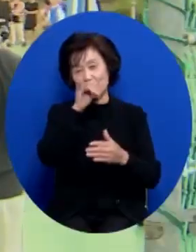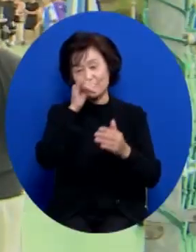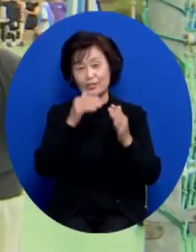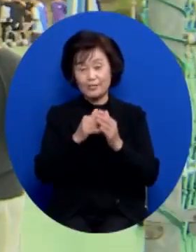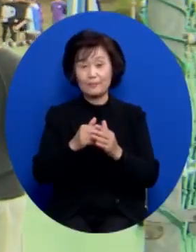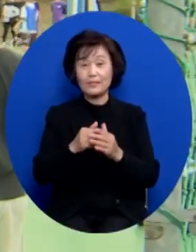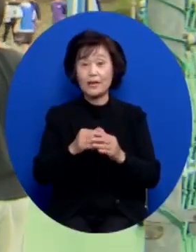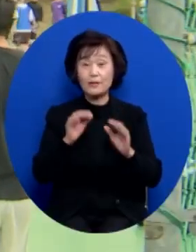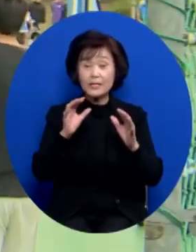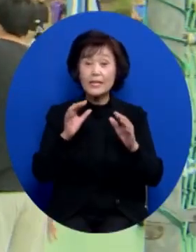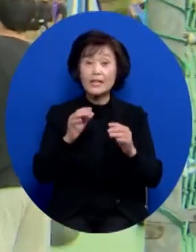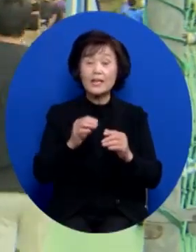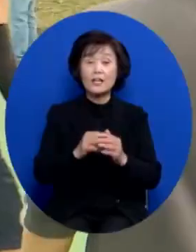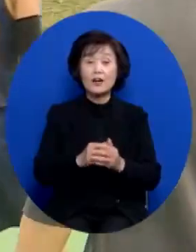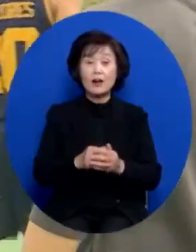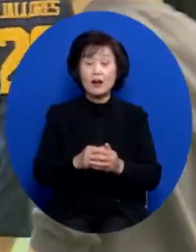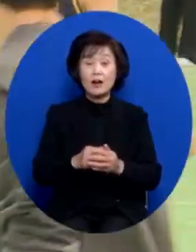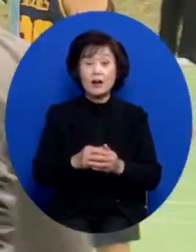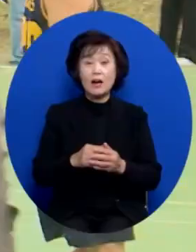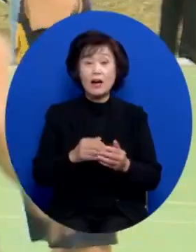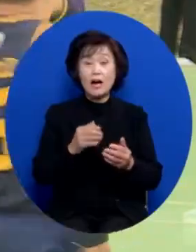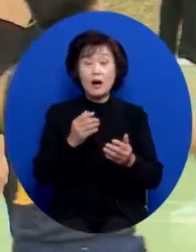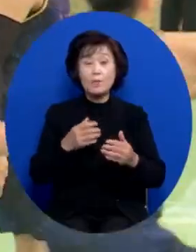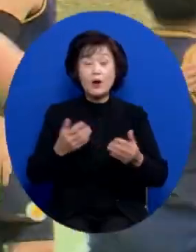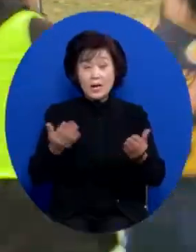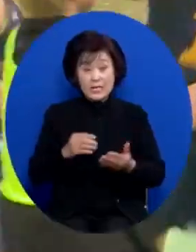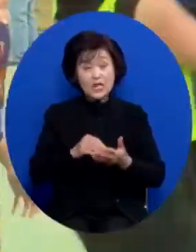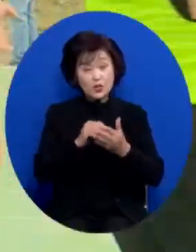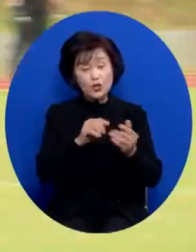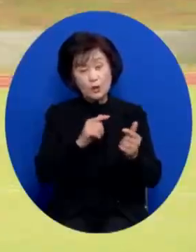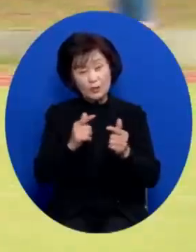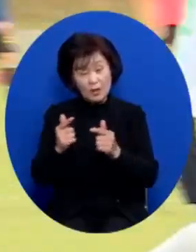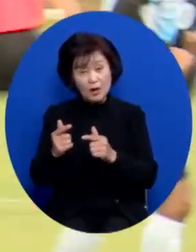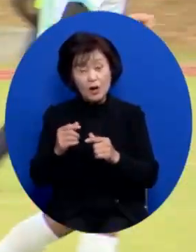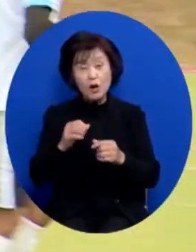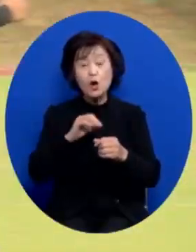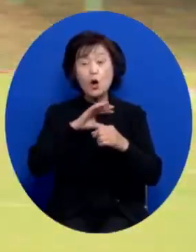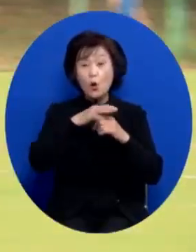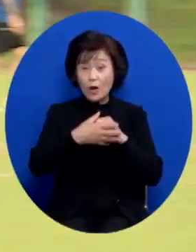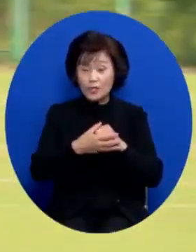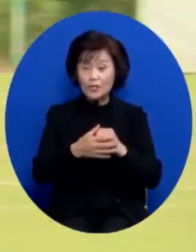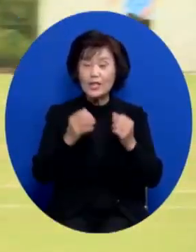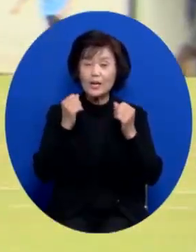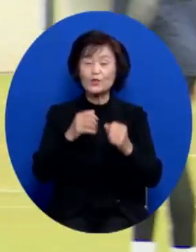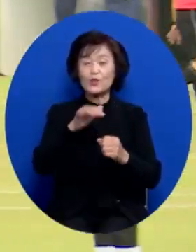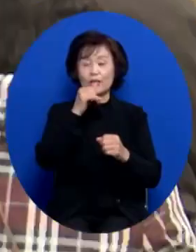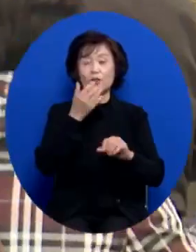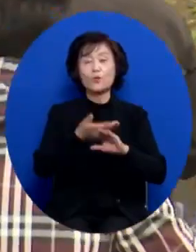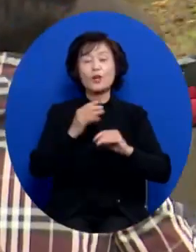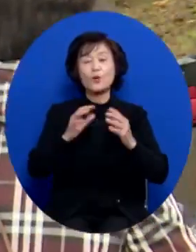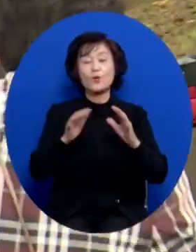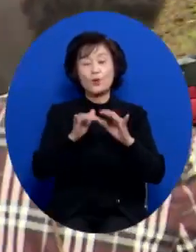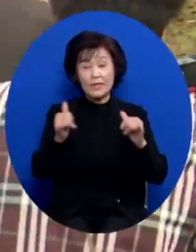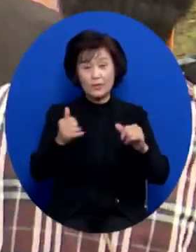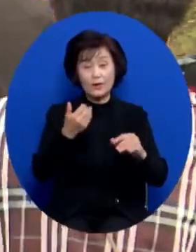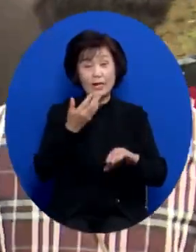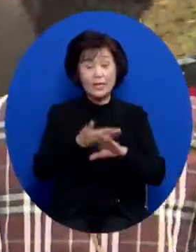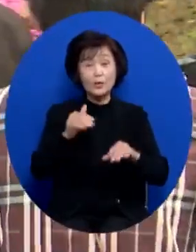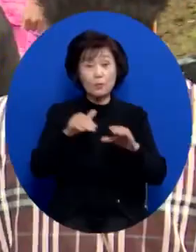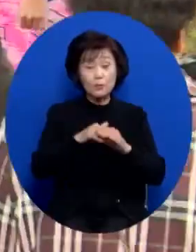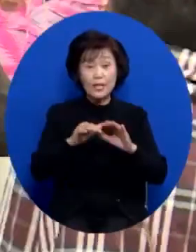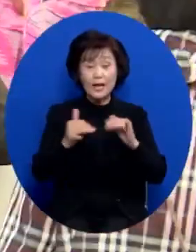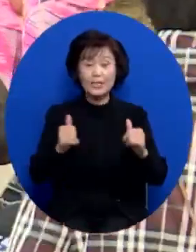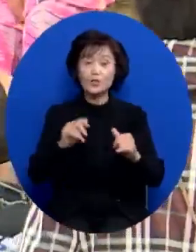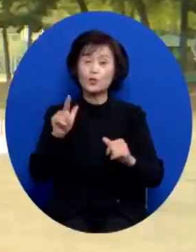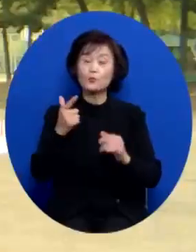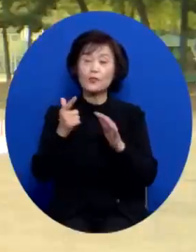운동회에는 유학이나 취업 등 다양한 이유로 안산과 화성 등에 거주하는 외국인과 다문화 가정 600여 명이 참석했으며